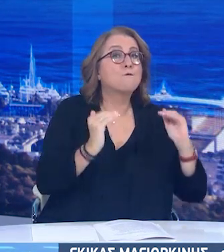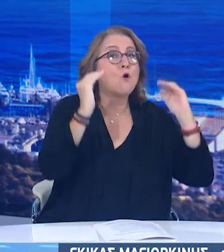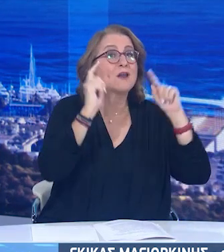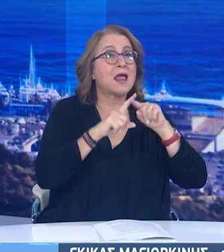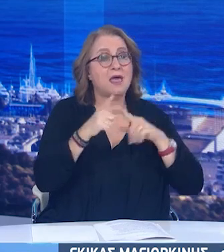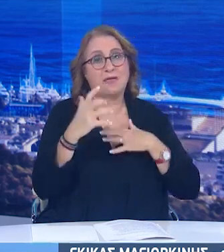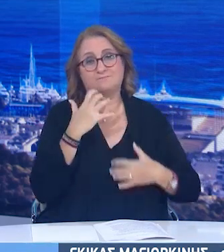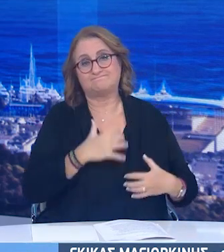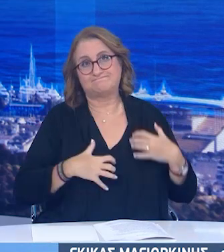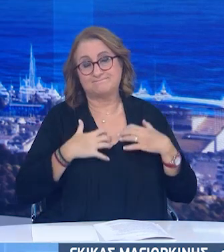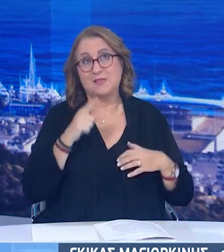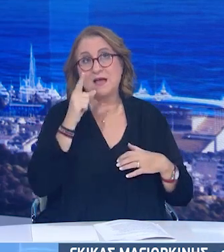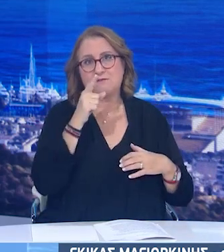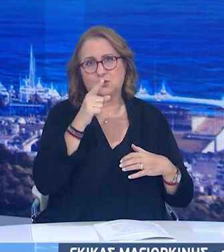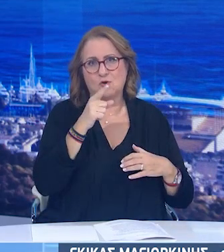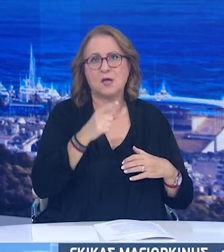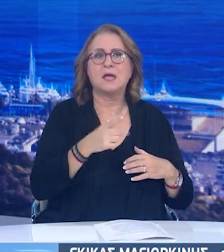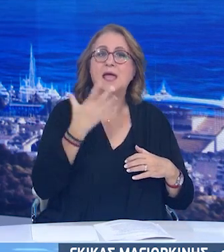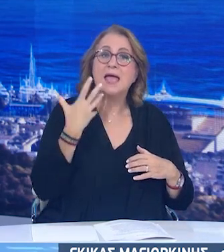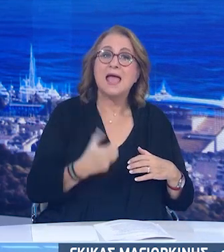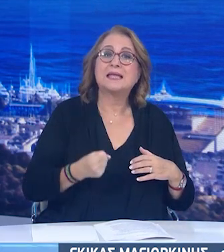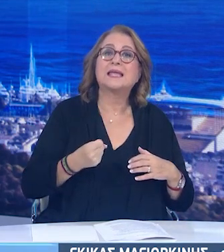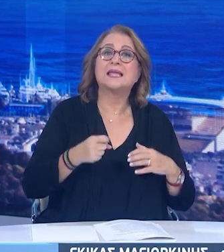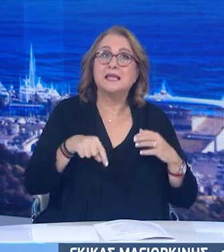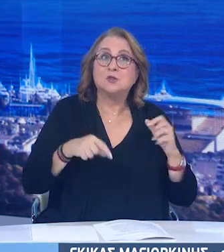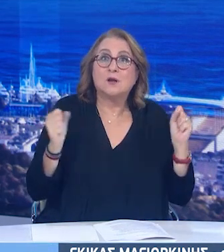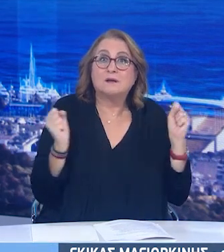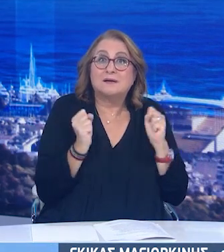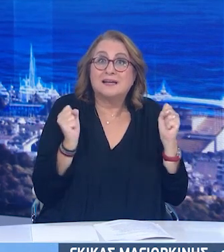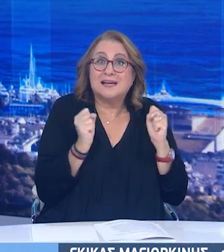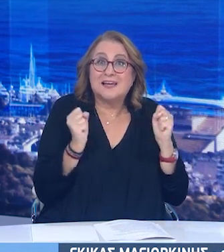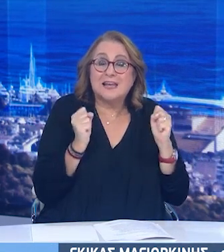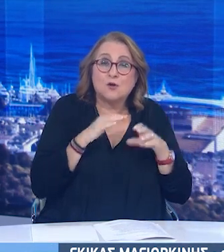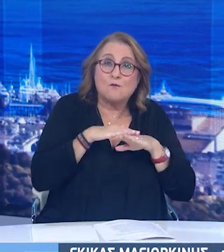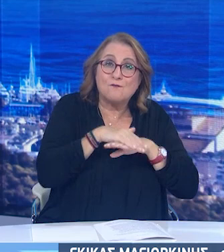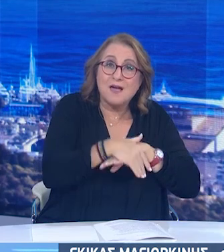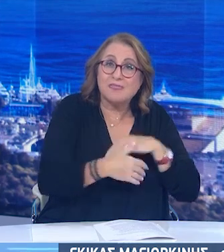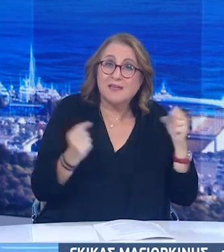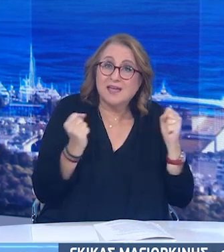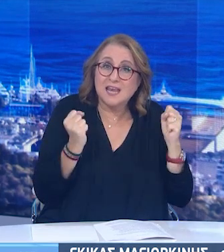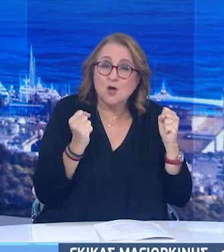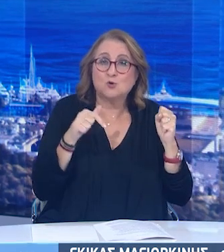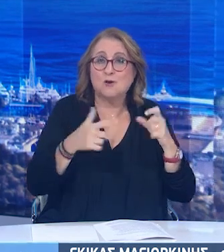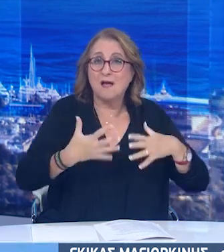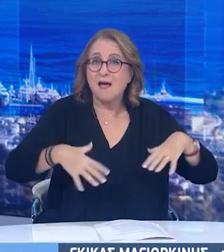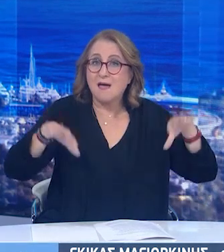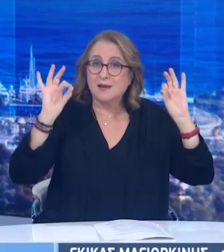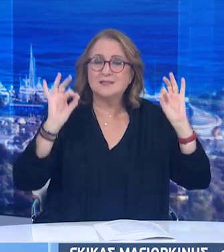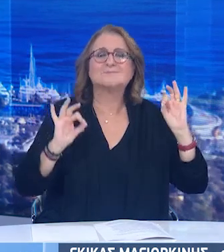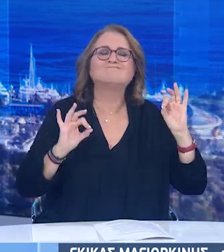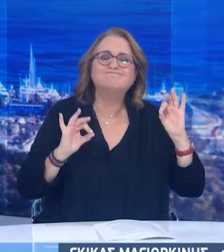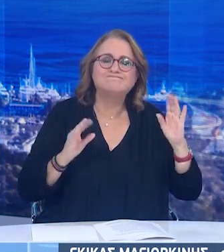που καταγράφονται ήδη χαμηλότερες θερμοκρασίες τη νύχτα. Δυστυχώς, σε όσες περιοχές από